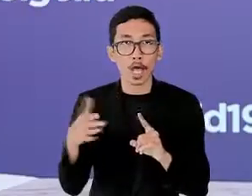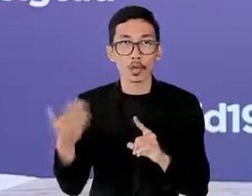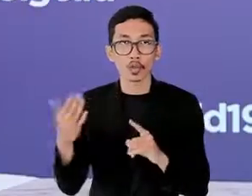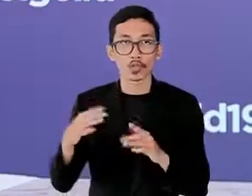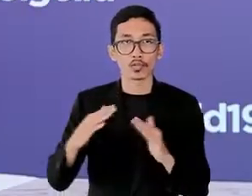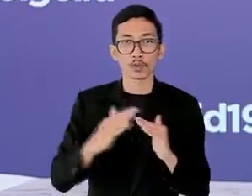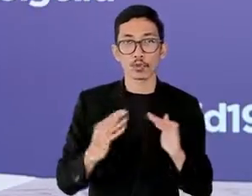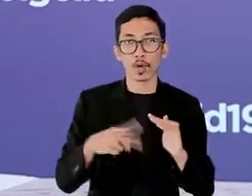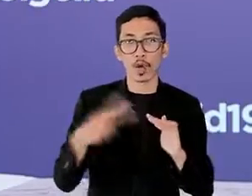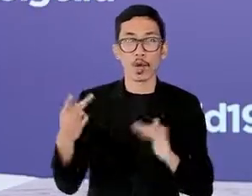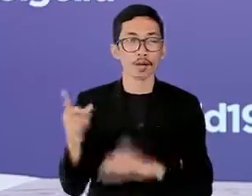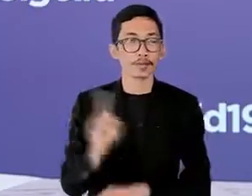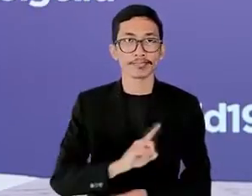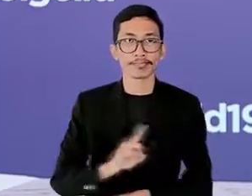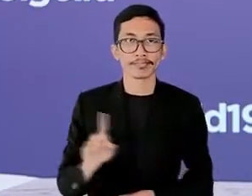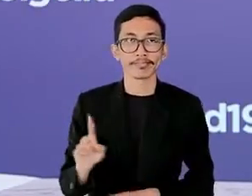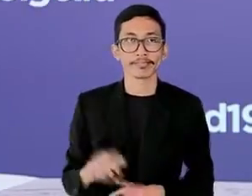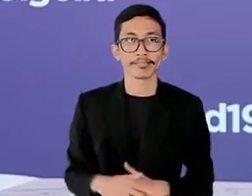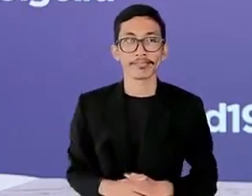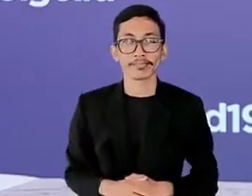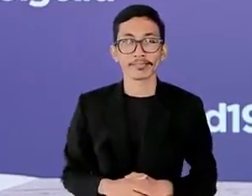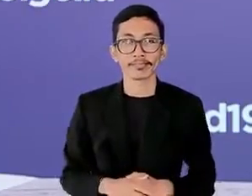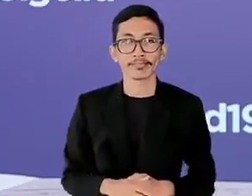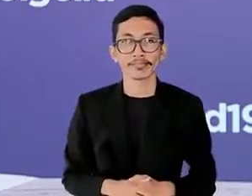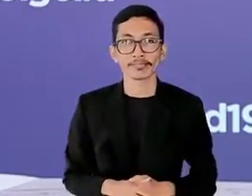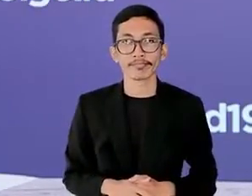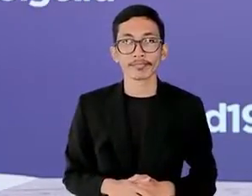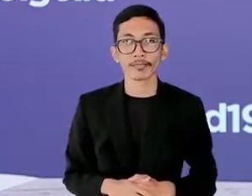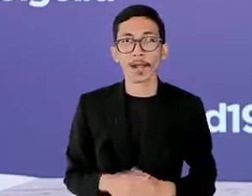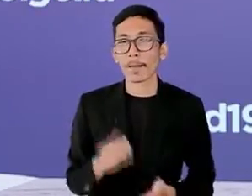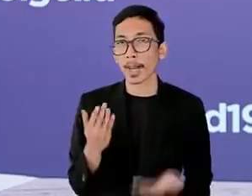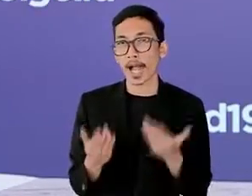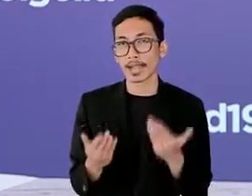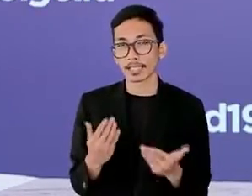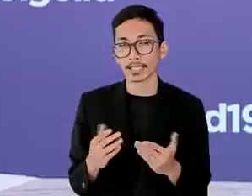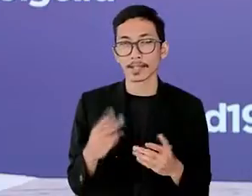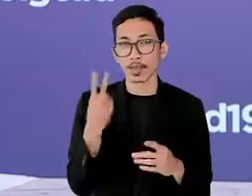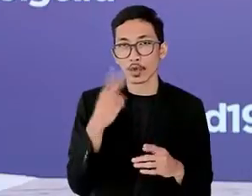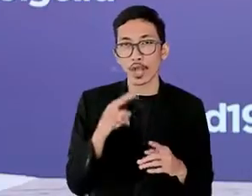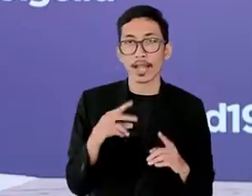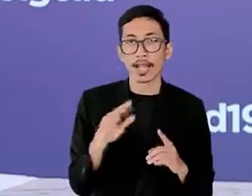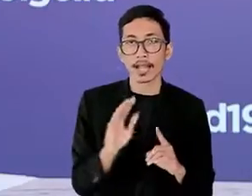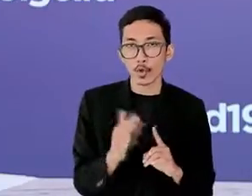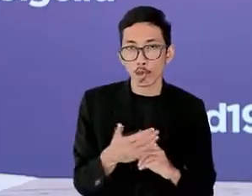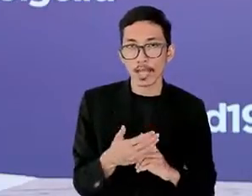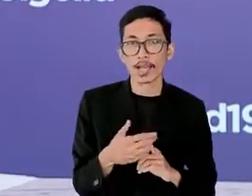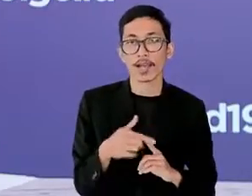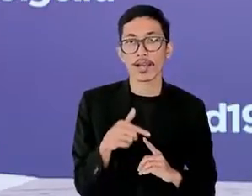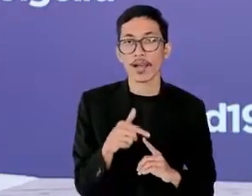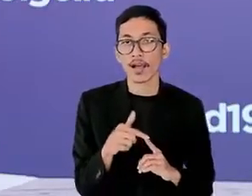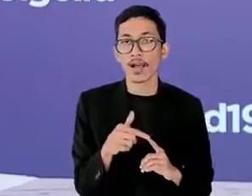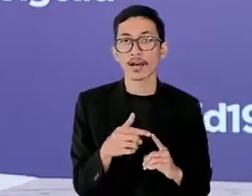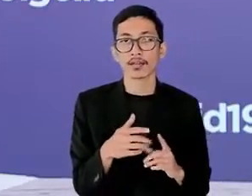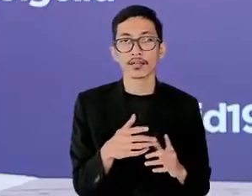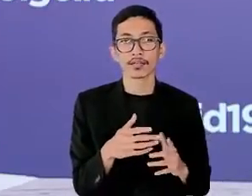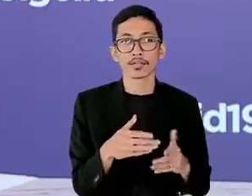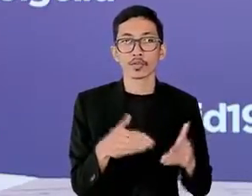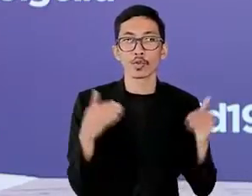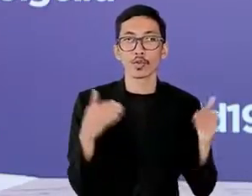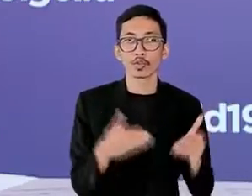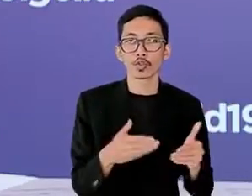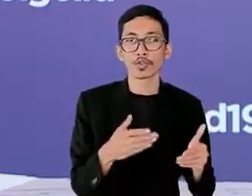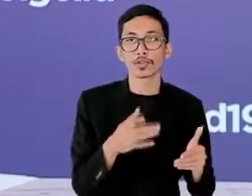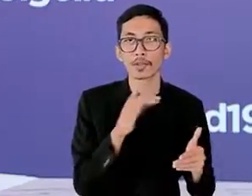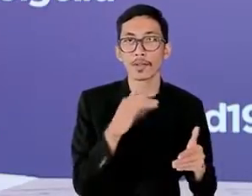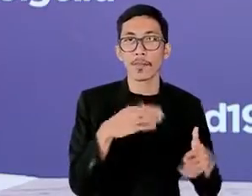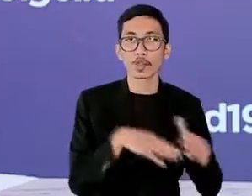bagi daerah level 2 yaitu penggunaan peduli lindungi pada akses masuk dan keluar sektor non esensial